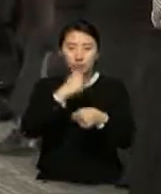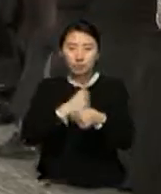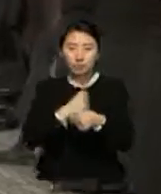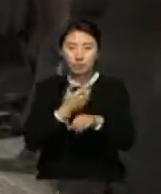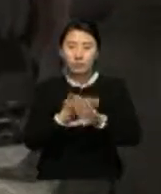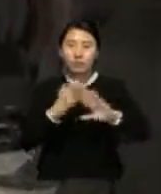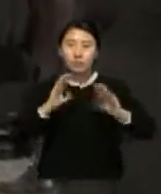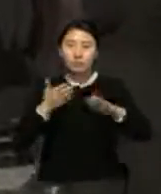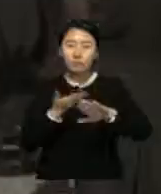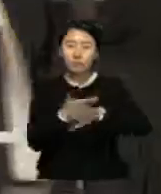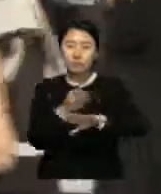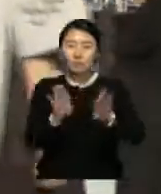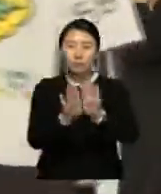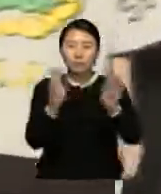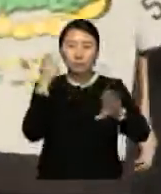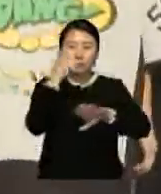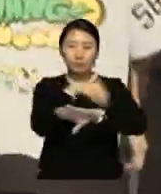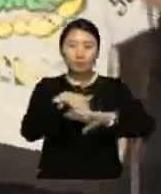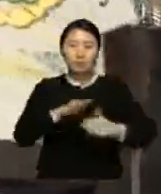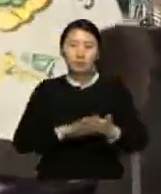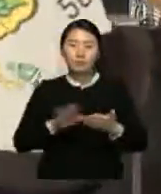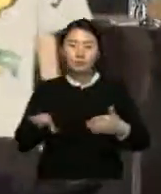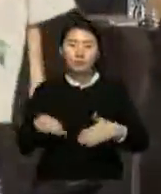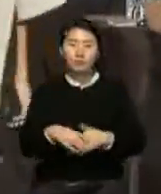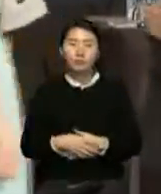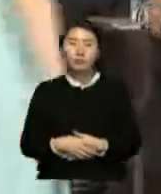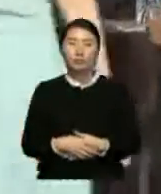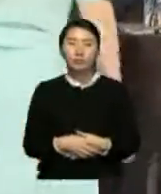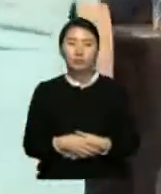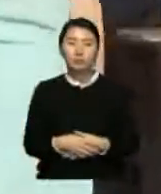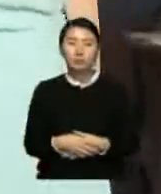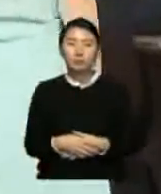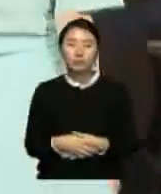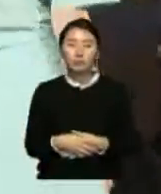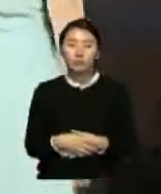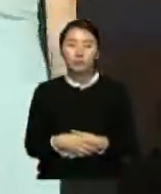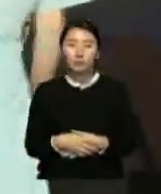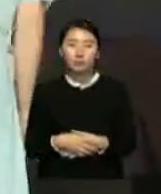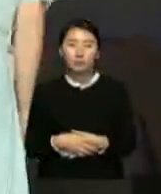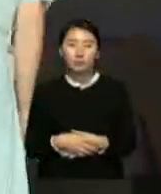해외시장 진출을 확대할 계획입니다. 서울 경기케이블TV 전병천입니다.